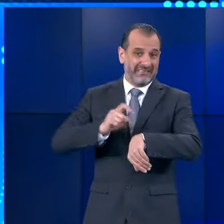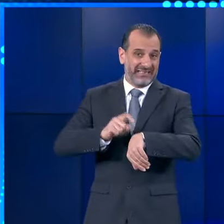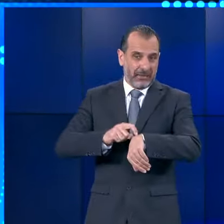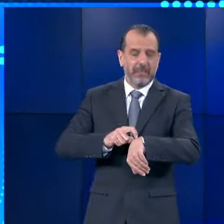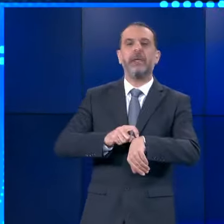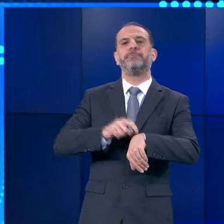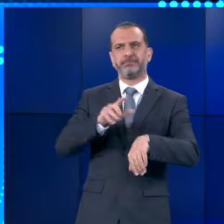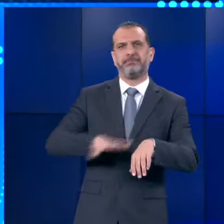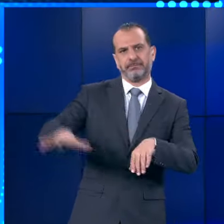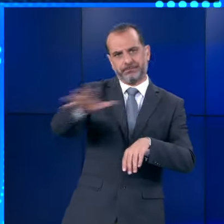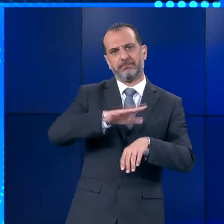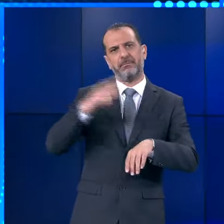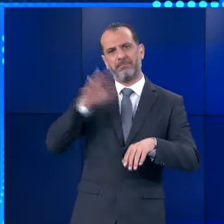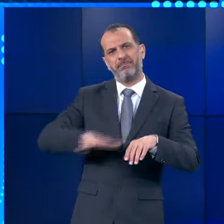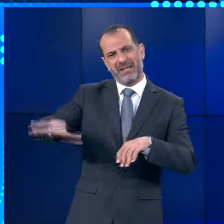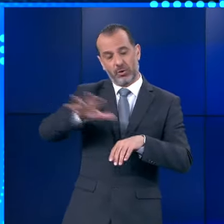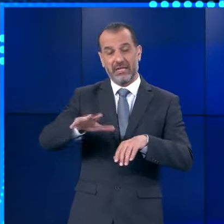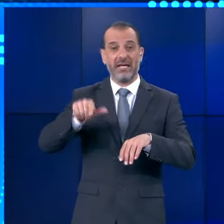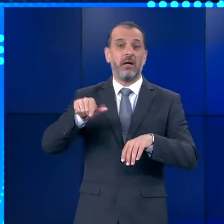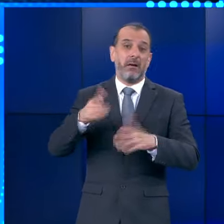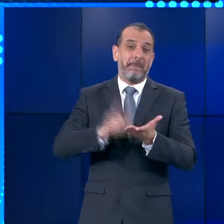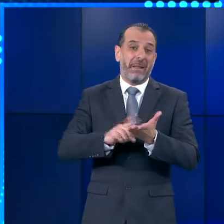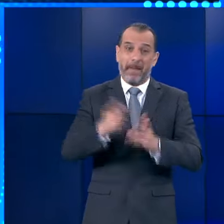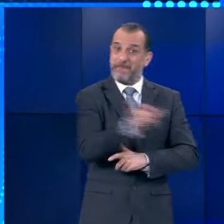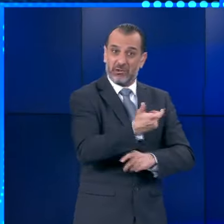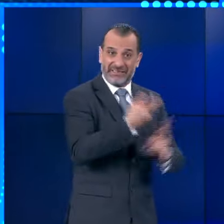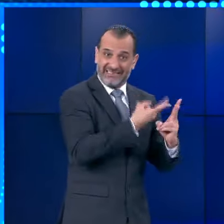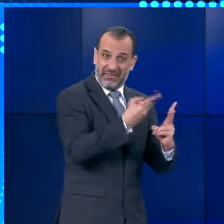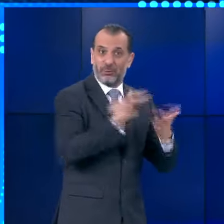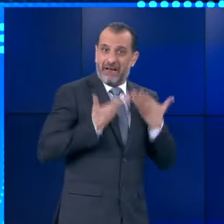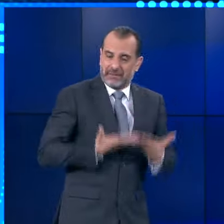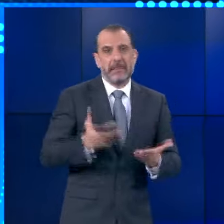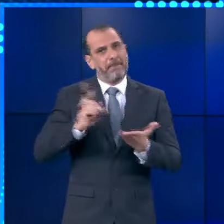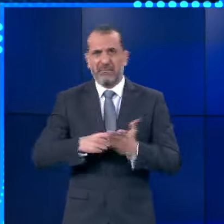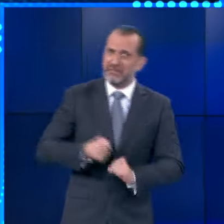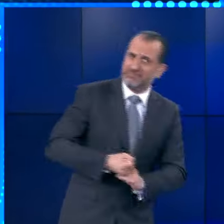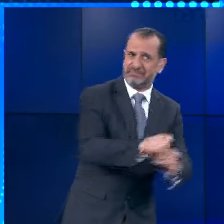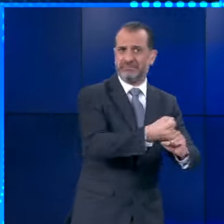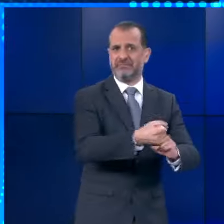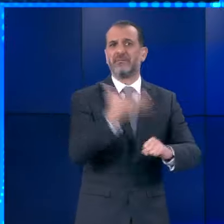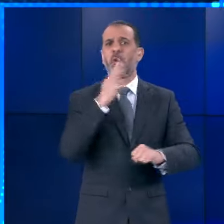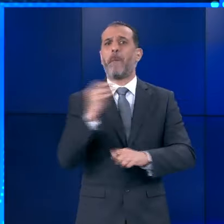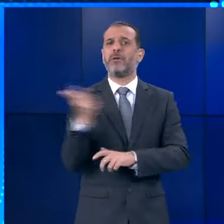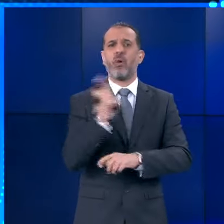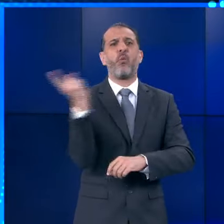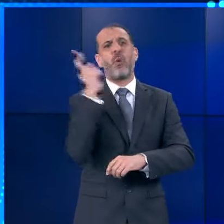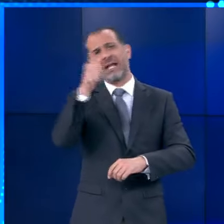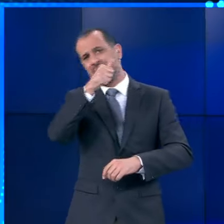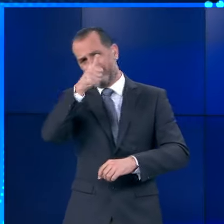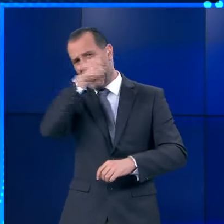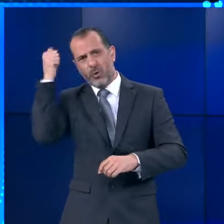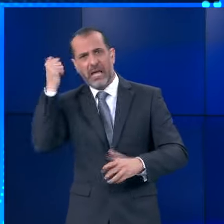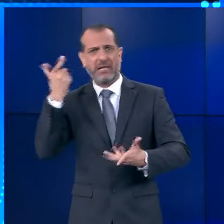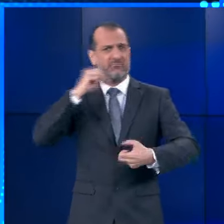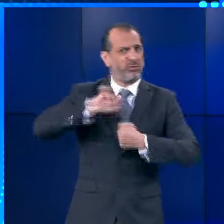Ευτυχώς. Το τώρα λοιπόν, και θα πρέπει η πολιτεία σε αυτούς τους ανθρώπους να δείξει μια ιδιαίτερη μέρημνα, ειδικά στους ανθρώπους, στους εποχικούς πυροσβέστες, οι οποίοι δίνουν τη